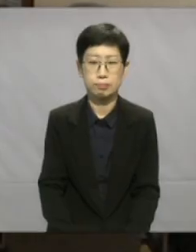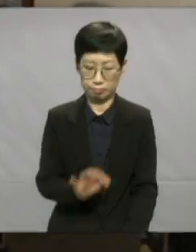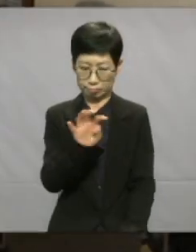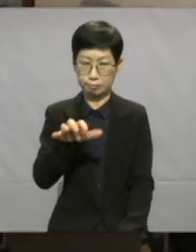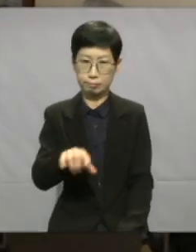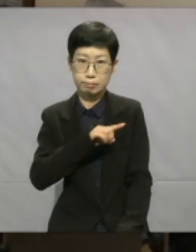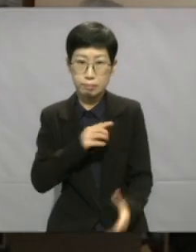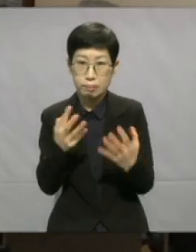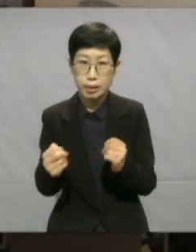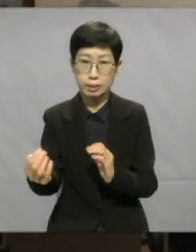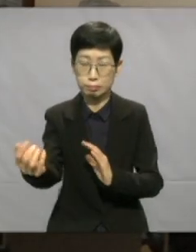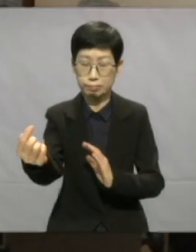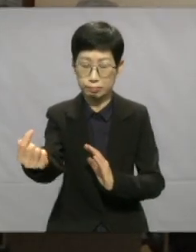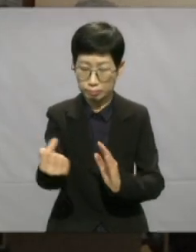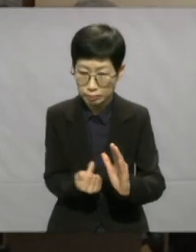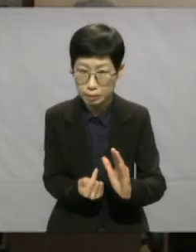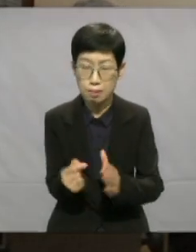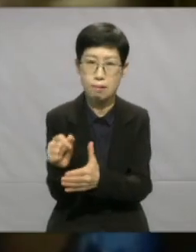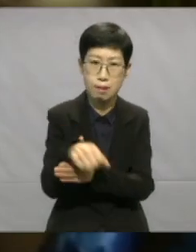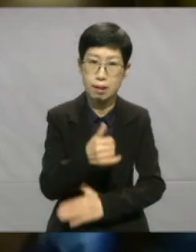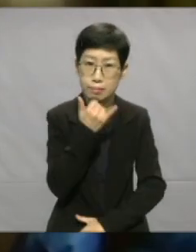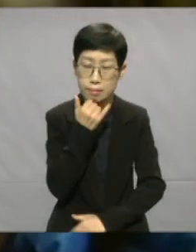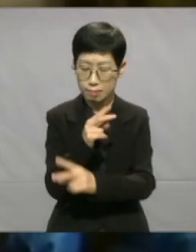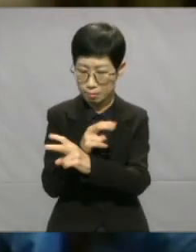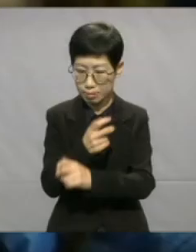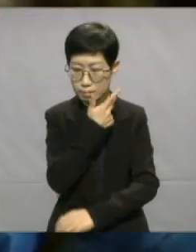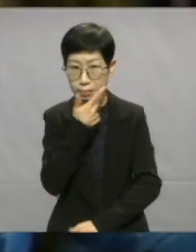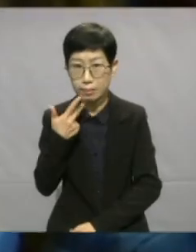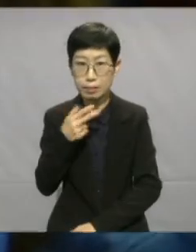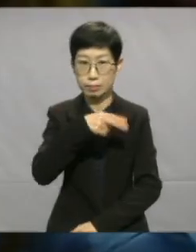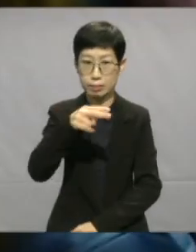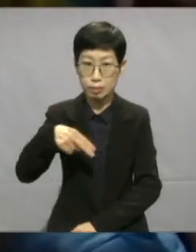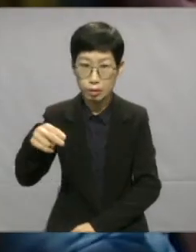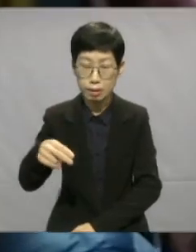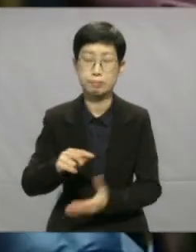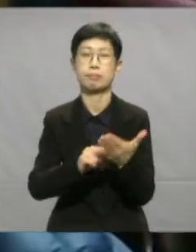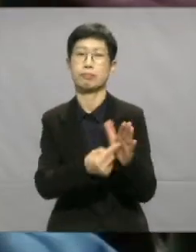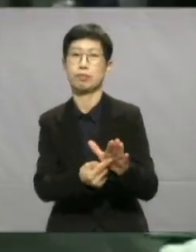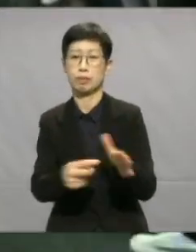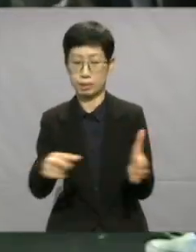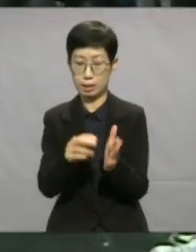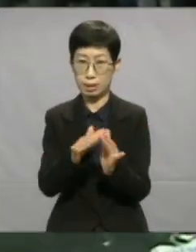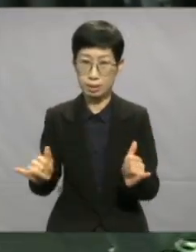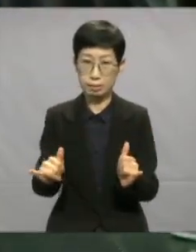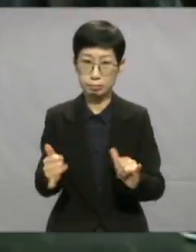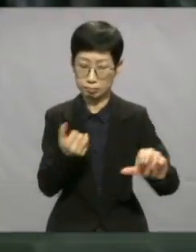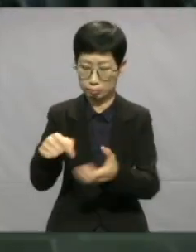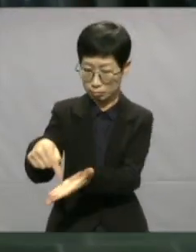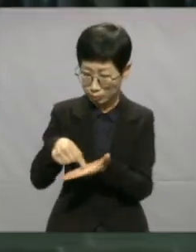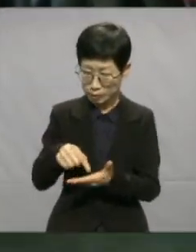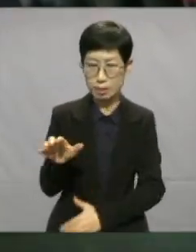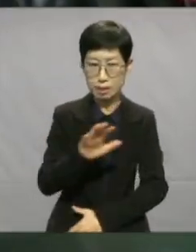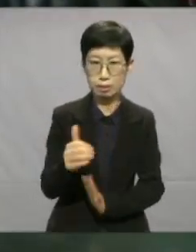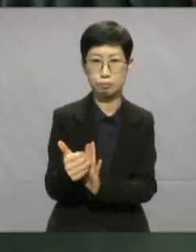유럽에서 가장 많은 난민을 받은 독일을 비롯해 오스트리아, 영국, 노르웨이 등이 시리아인의 추가 망명 신청 처리를